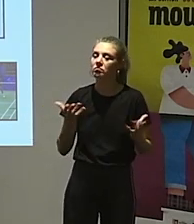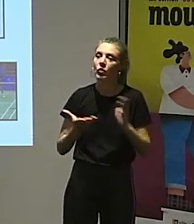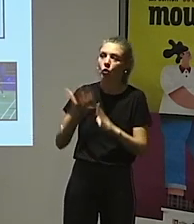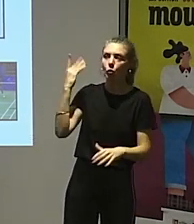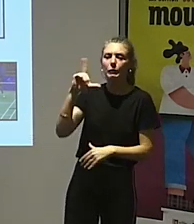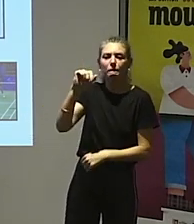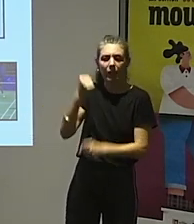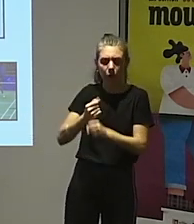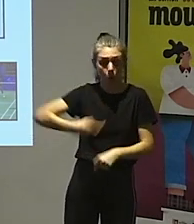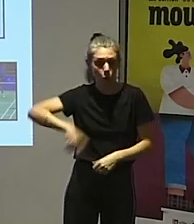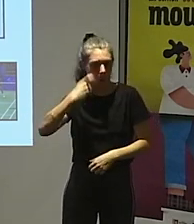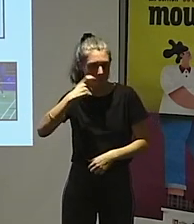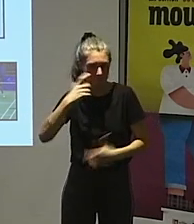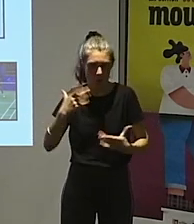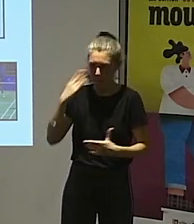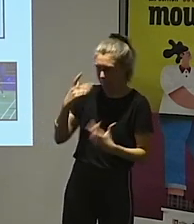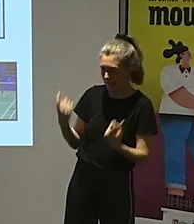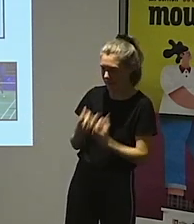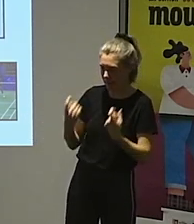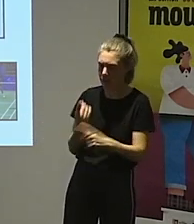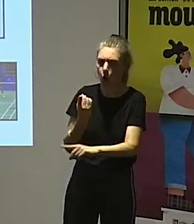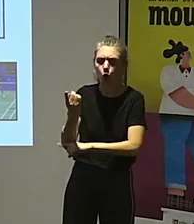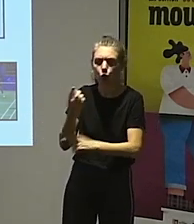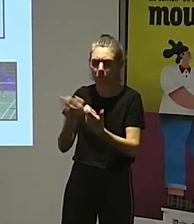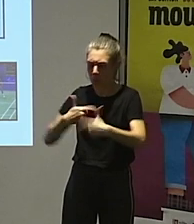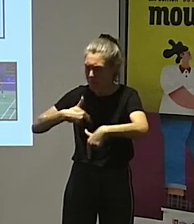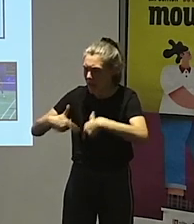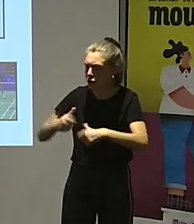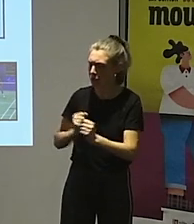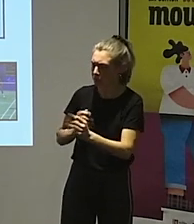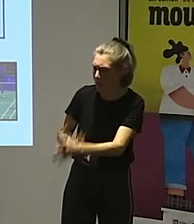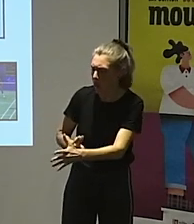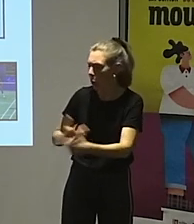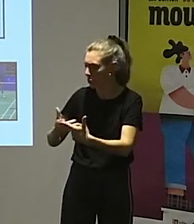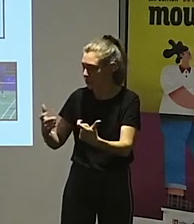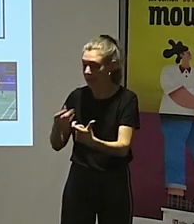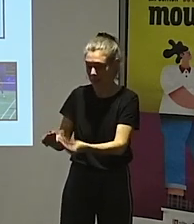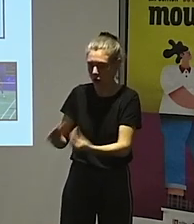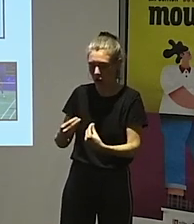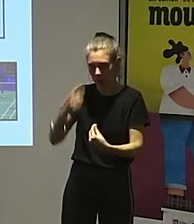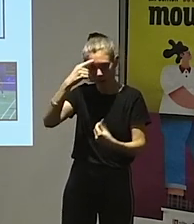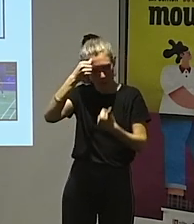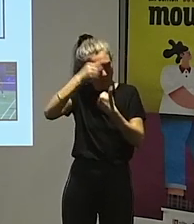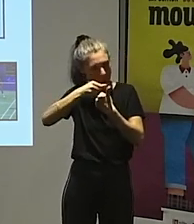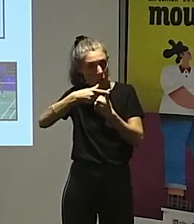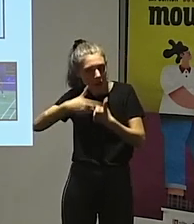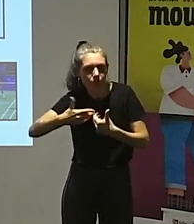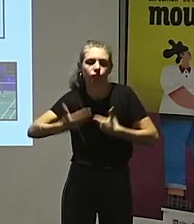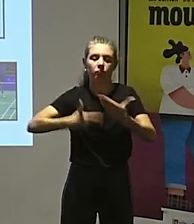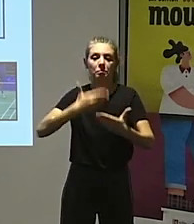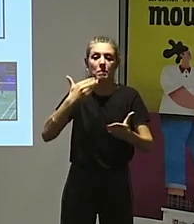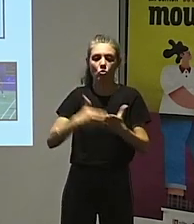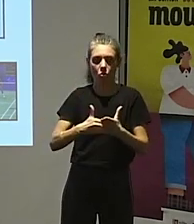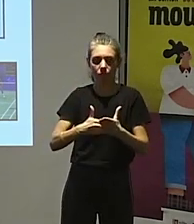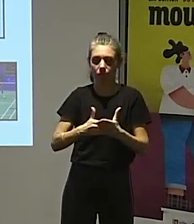l'exercice d'endurance, faire de la marche, du vélo, de la natation, c'est bon pour la mémoire et à tout âge. Mais récemment, en fait,